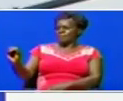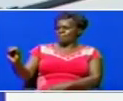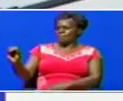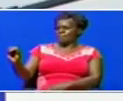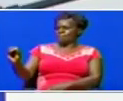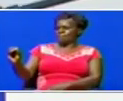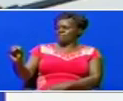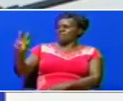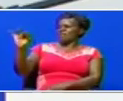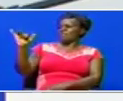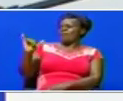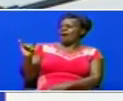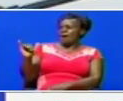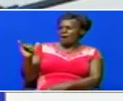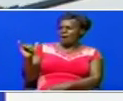Japheth Nyaga,